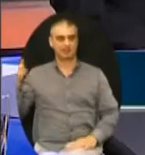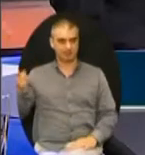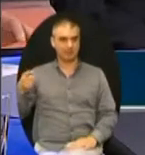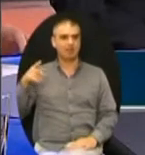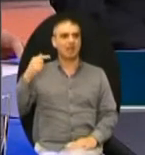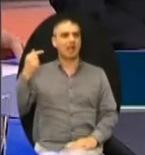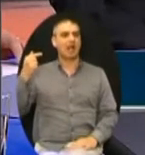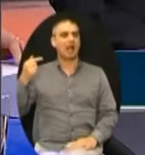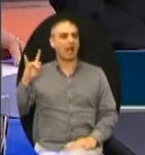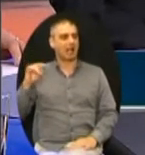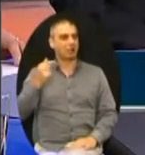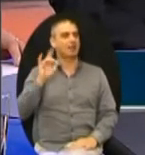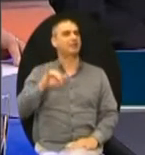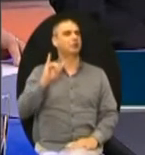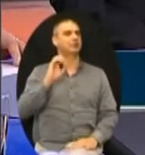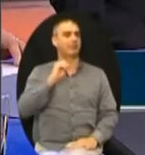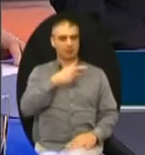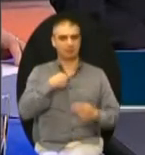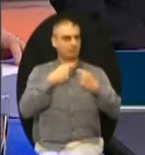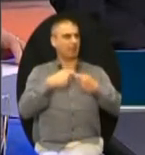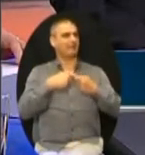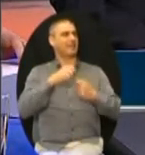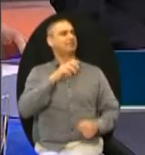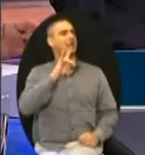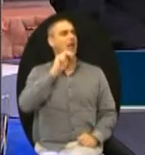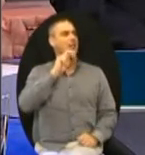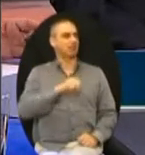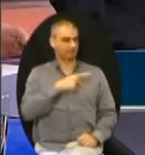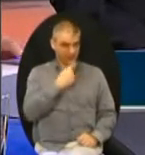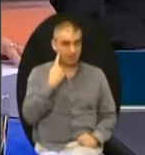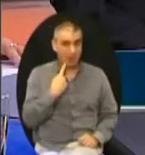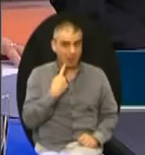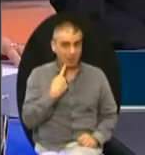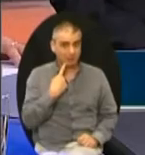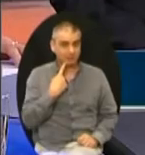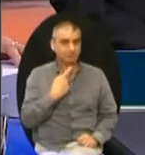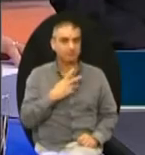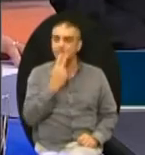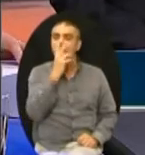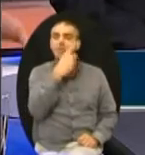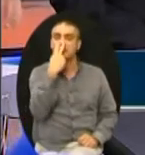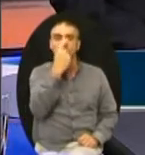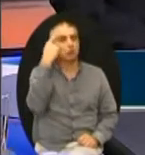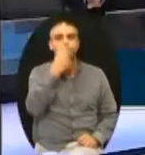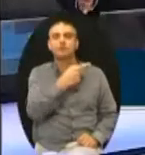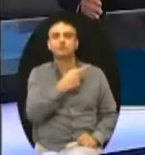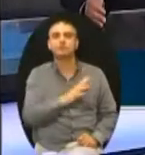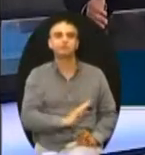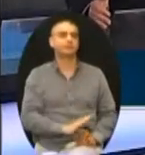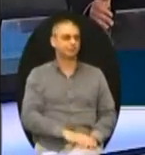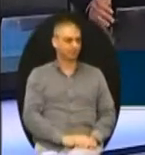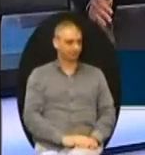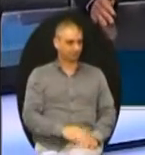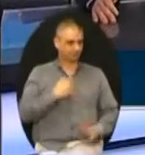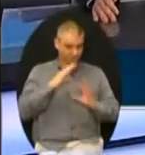אדורם. שלום לכם רבותיי, נתחיל איתך חבר הכנסת חנין. זה פלילי? בעיניך? בואו נתחיל